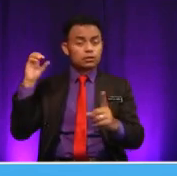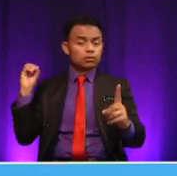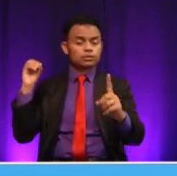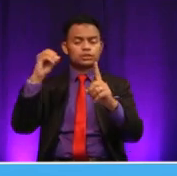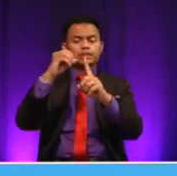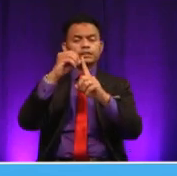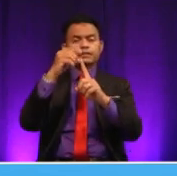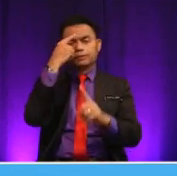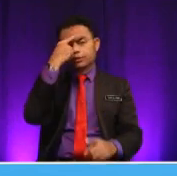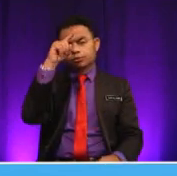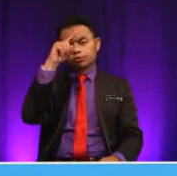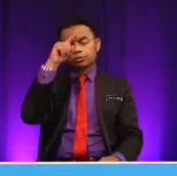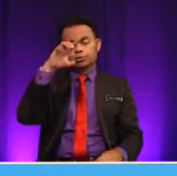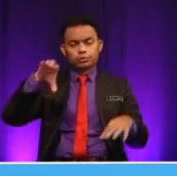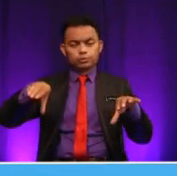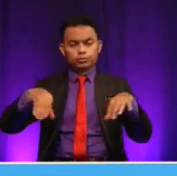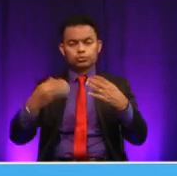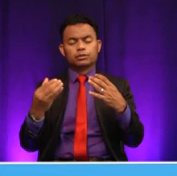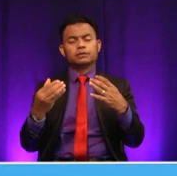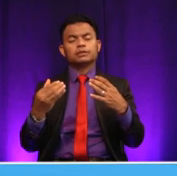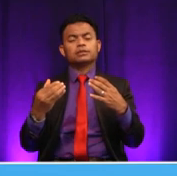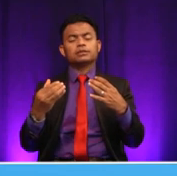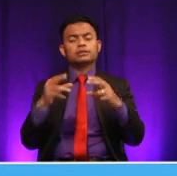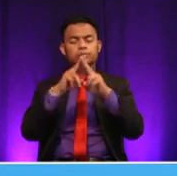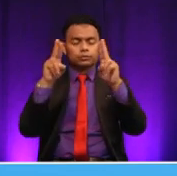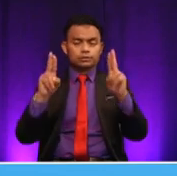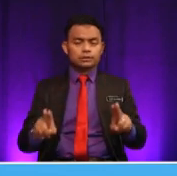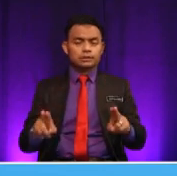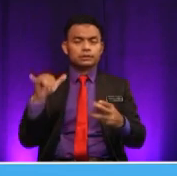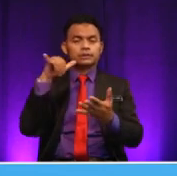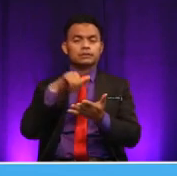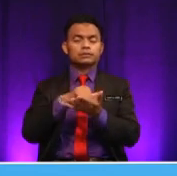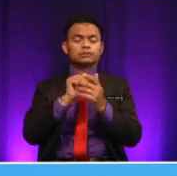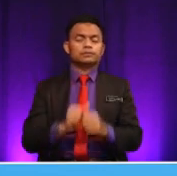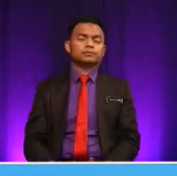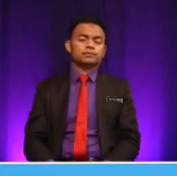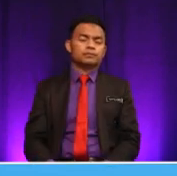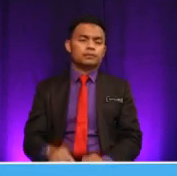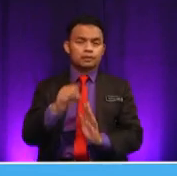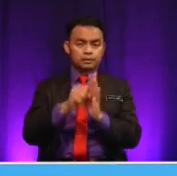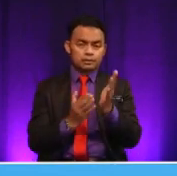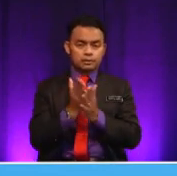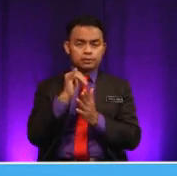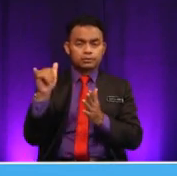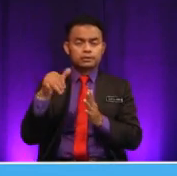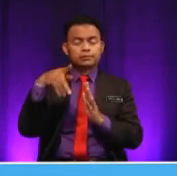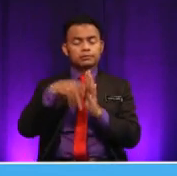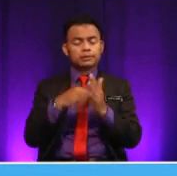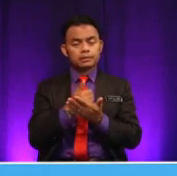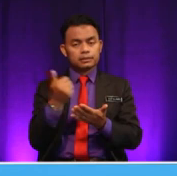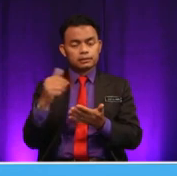untuk melakukan ujian tersebut Oke dan seterusnya peralatan dan presiden